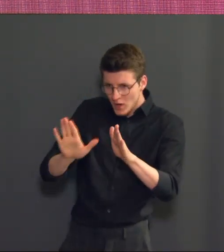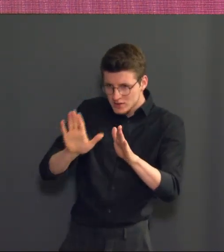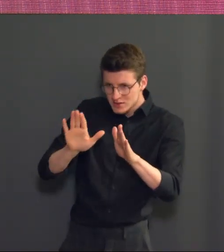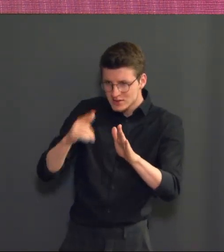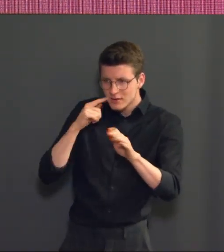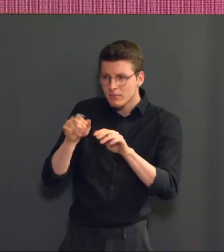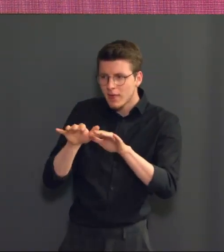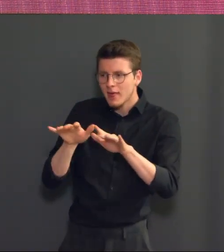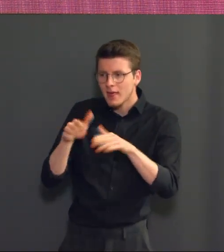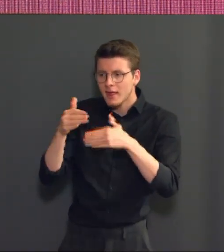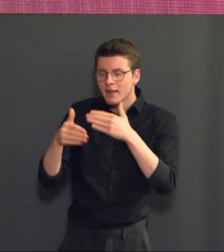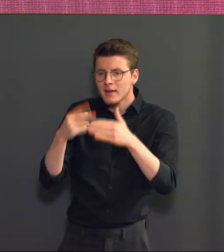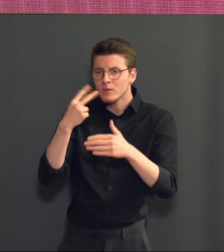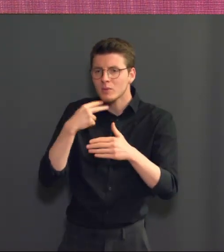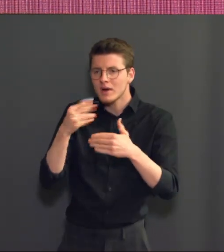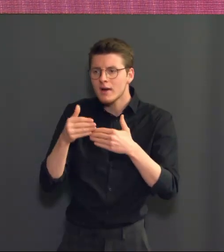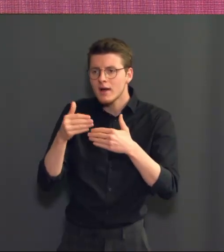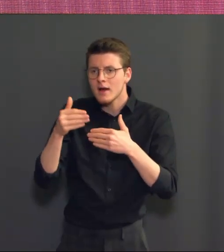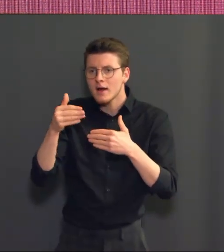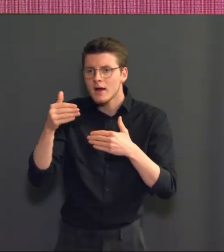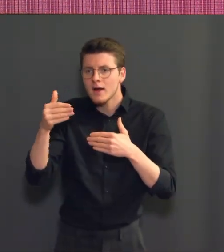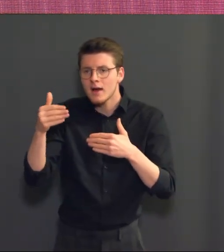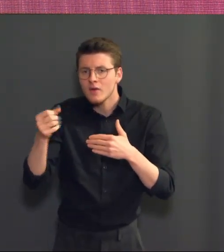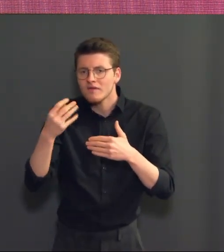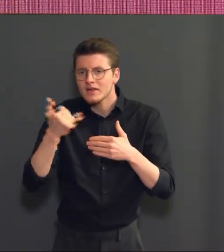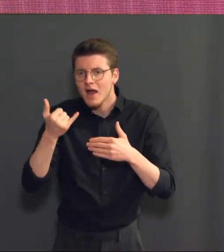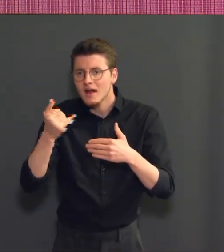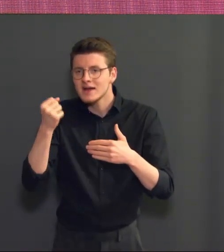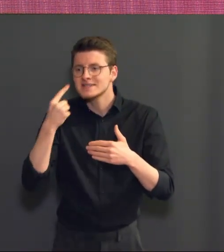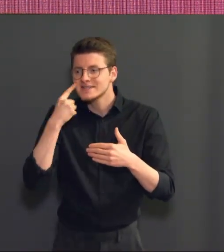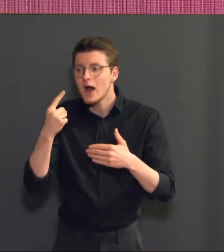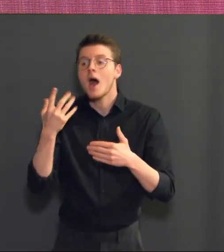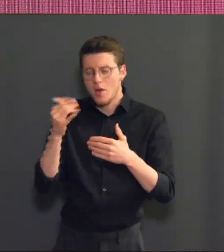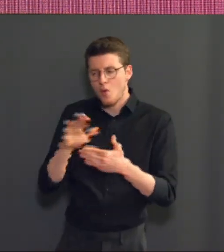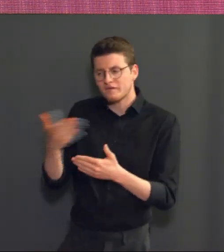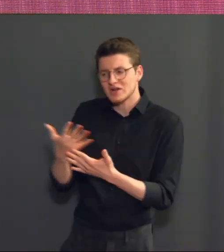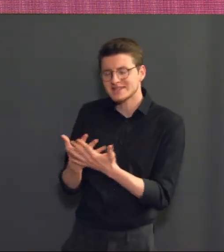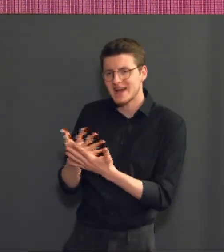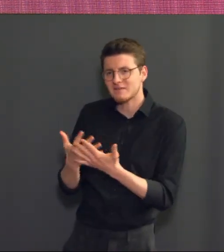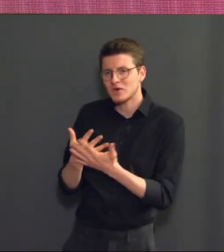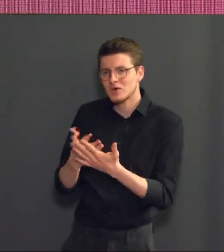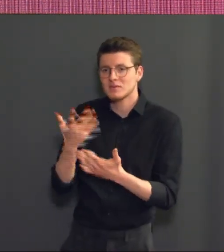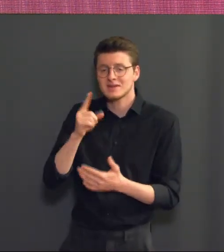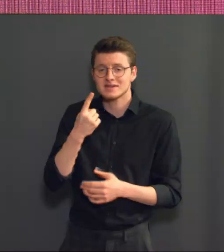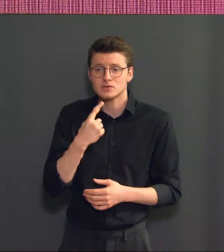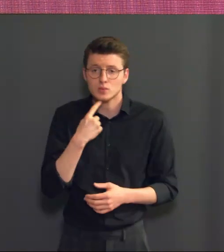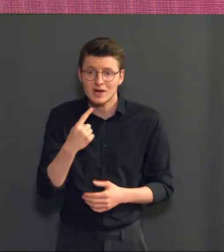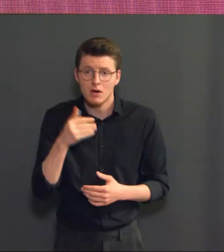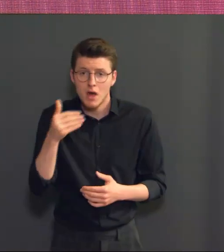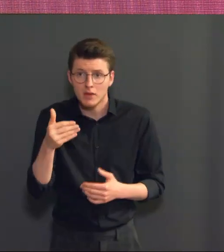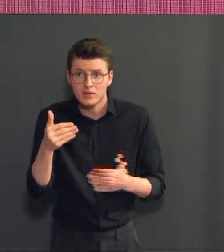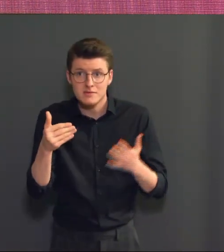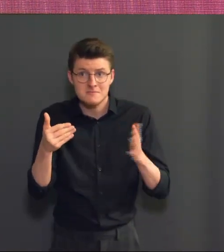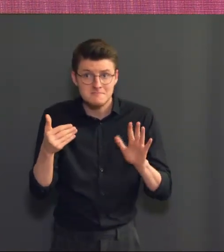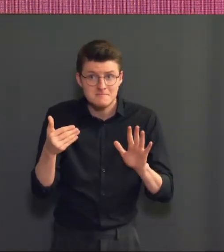toch enkele dagen vooraleer je daar een effect kan van opmeten. Laten we zeggen de eerste week. Dan komt nog een periode waarin de mensen